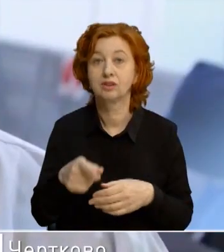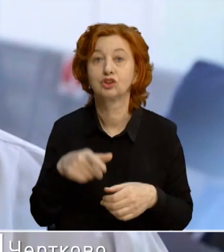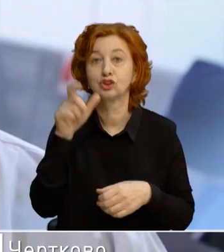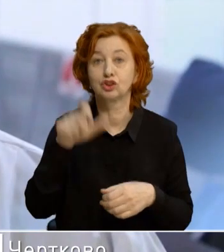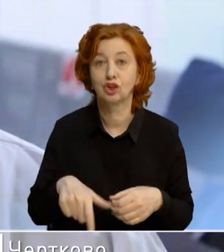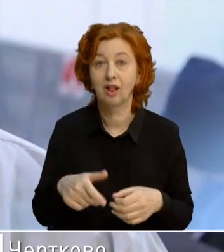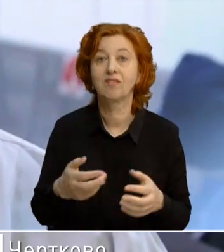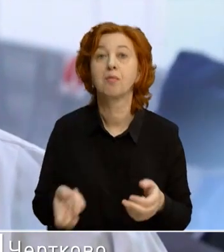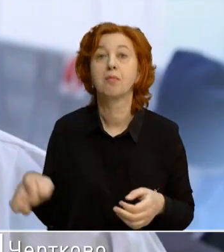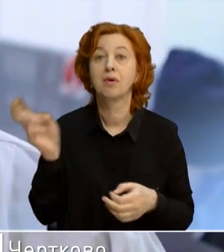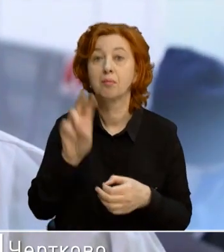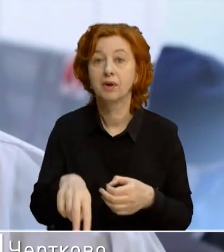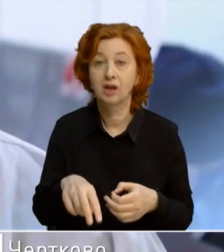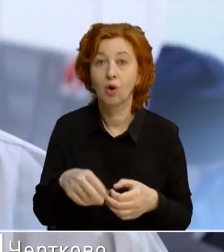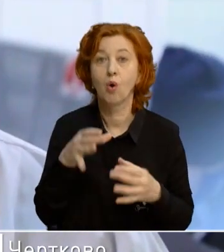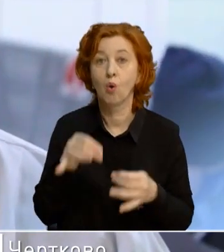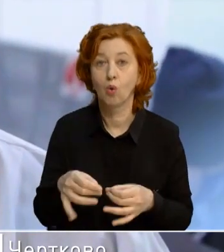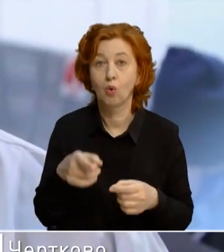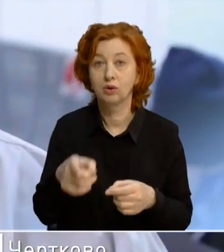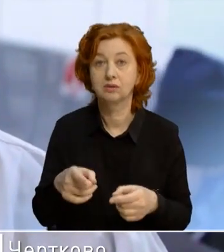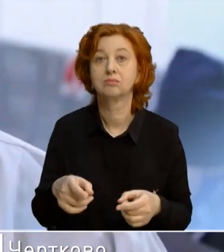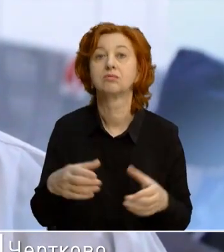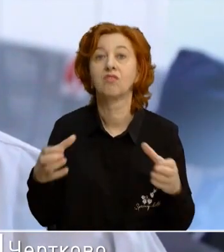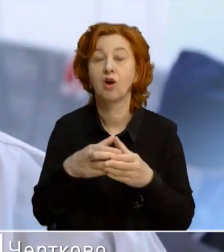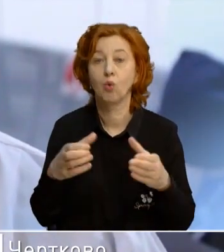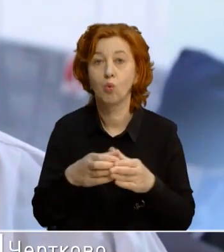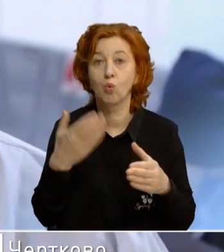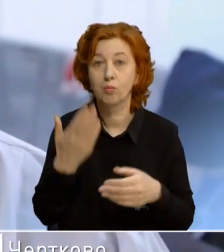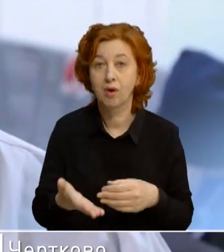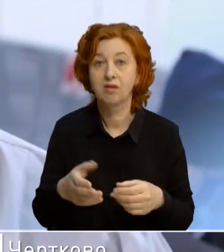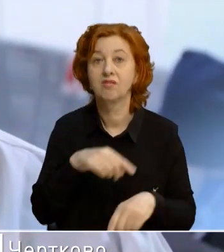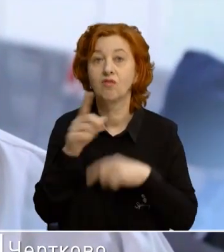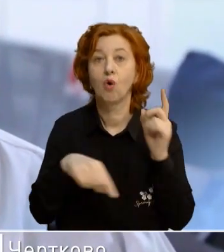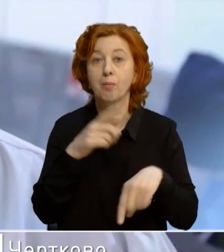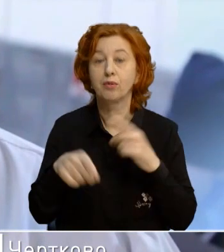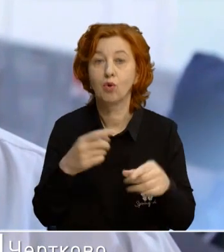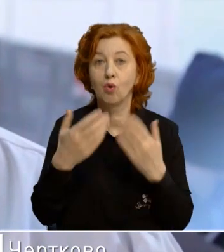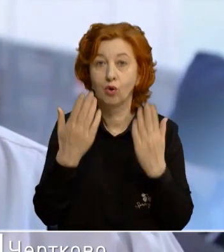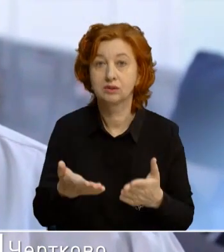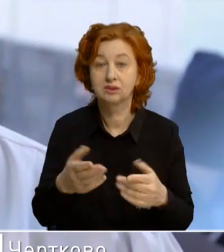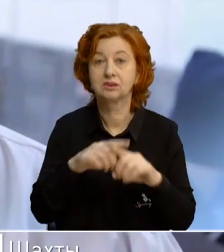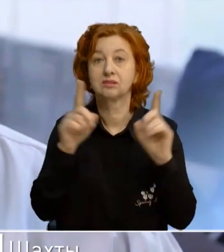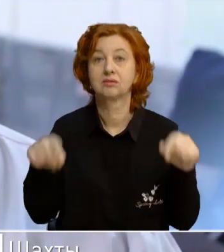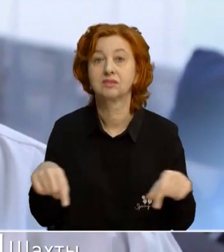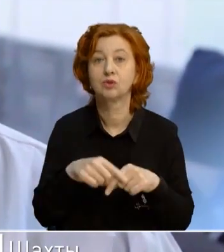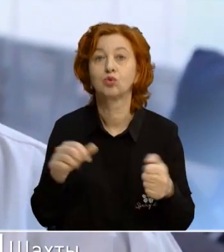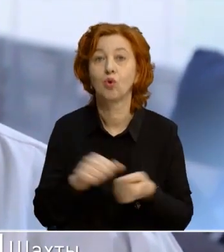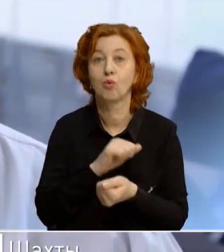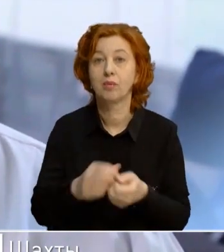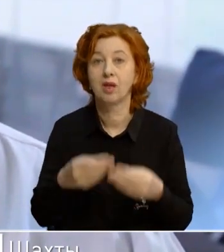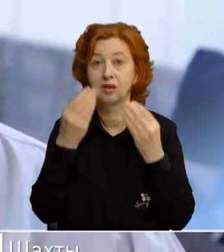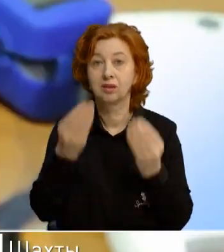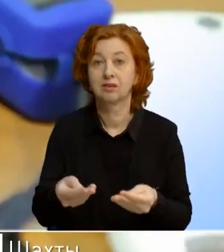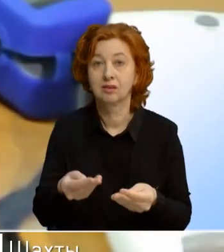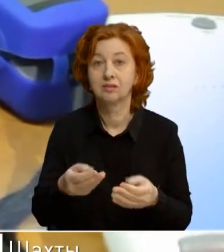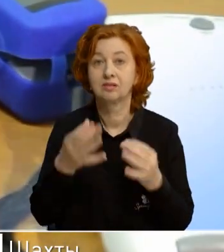Человек приходит. Его осматривает доктор, измеряет давление, измеряет сатурацию, то есть это